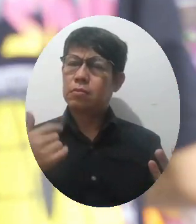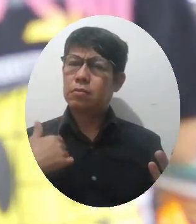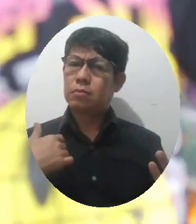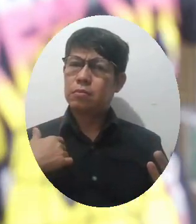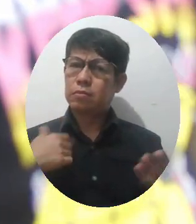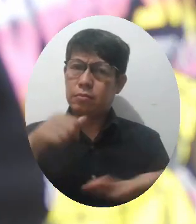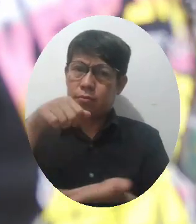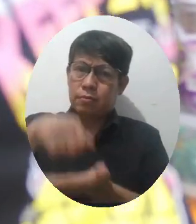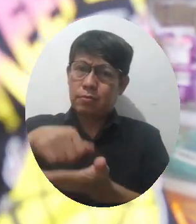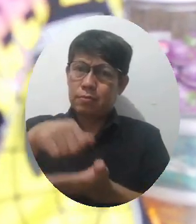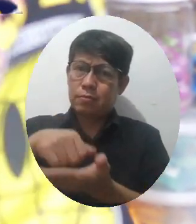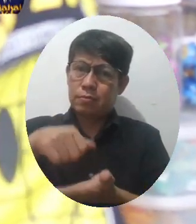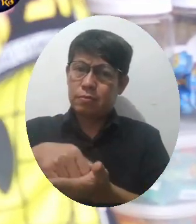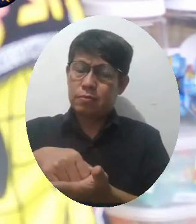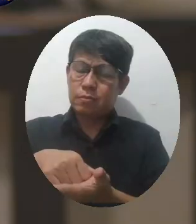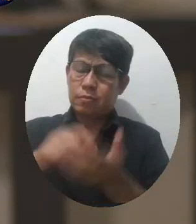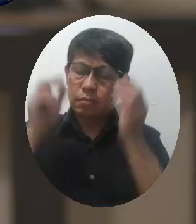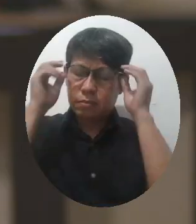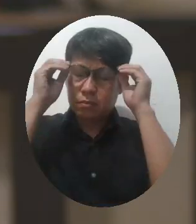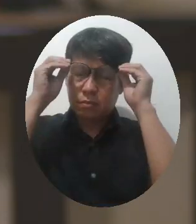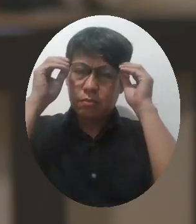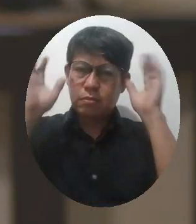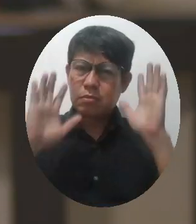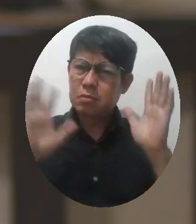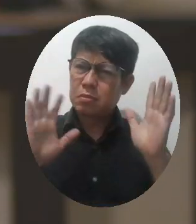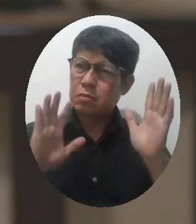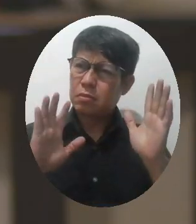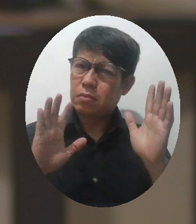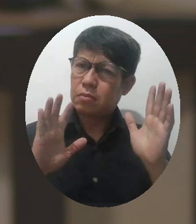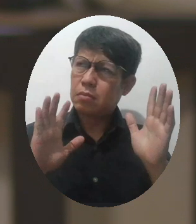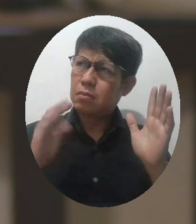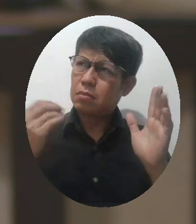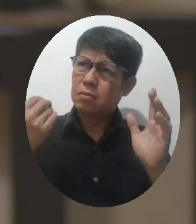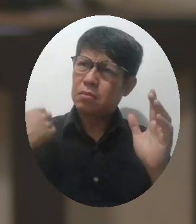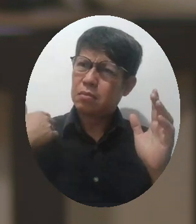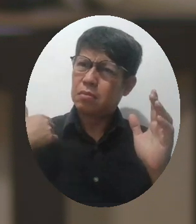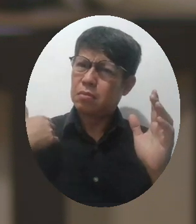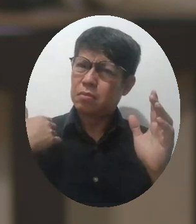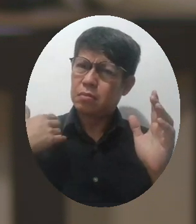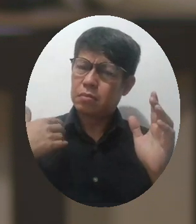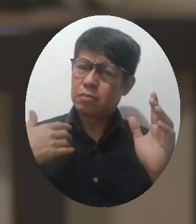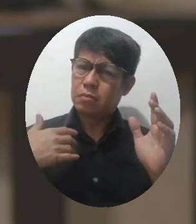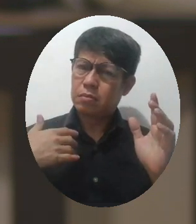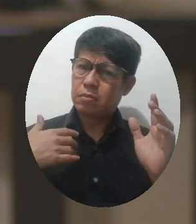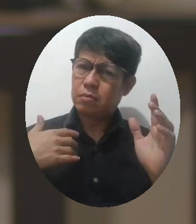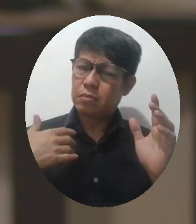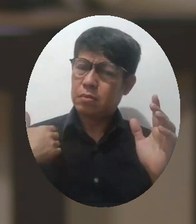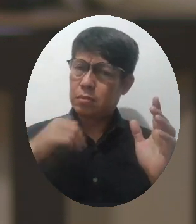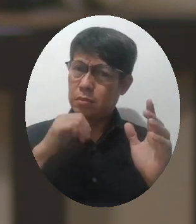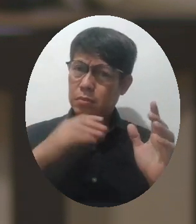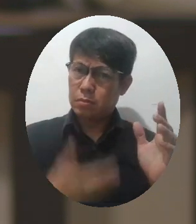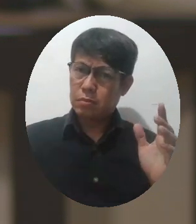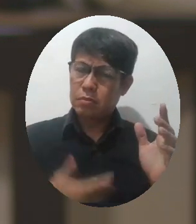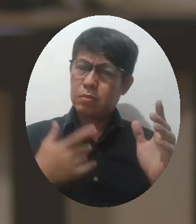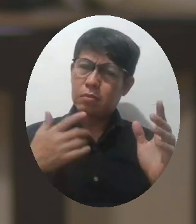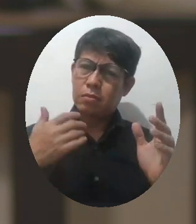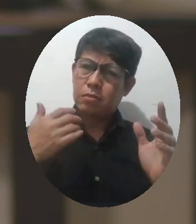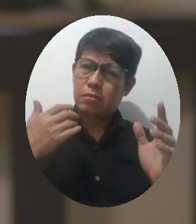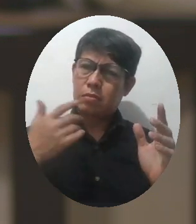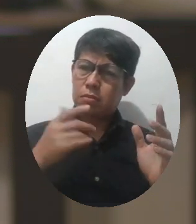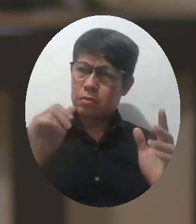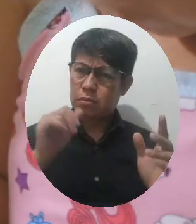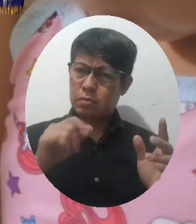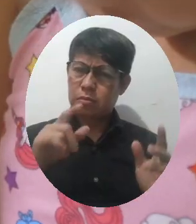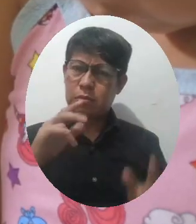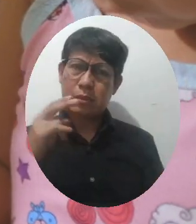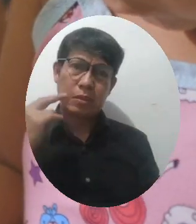na sari-sari store. Nung wala po si Natalie, nung times nung sa buhay namin, lahat po ng kailangan ng